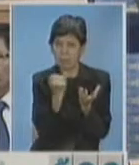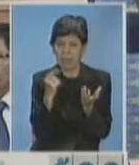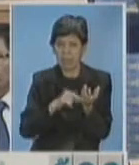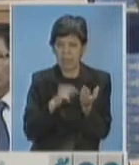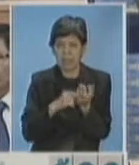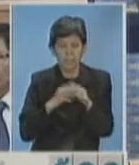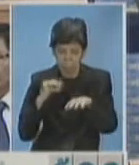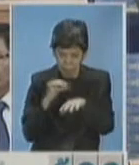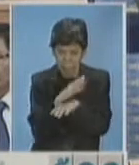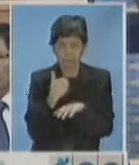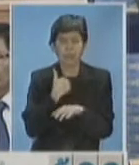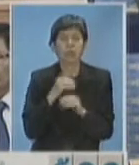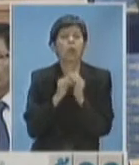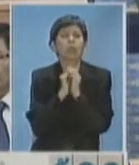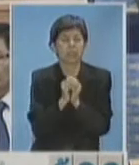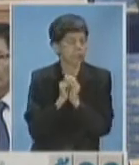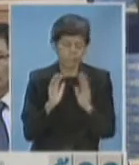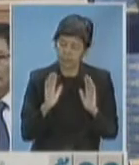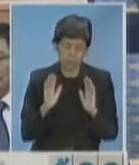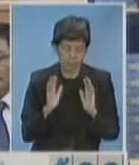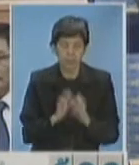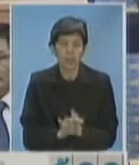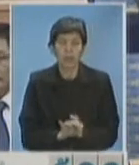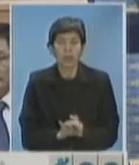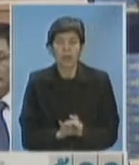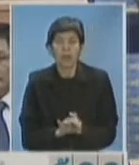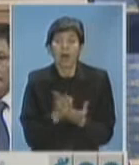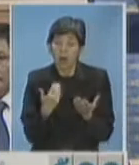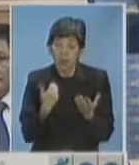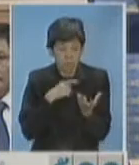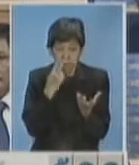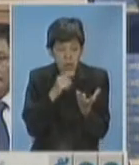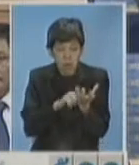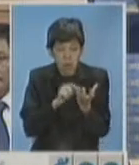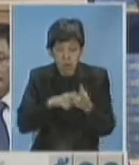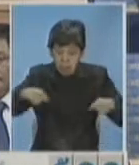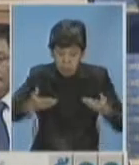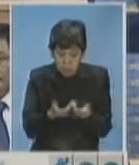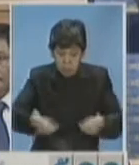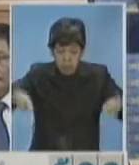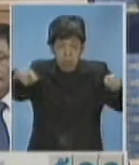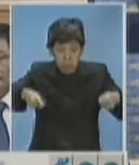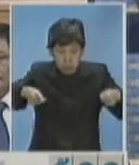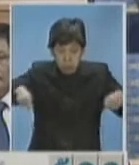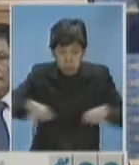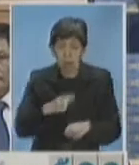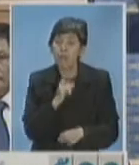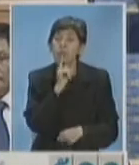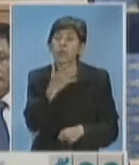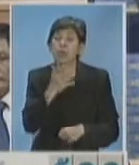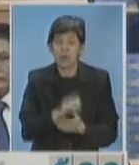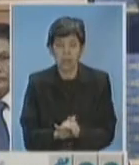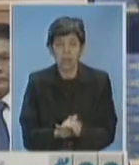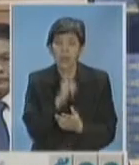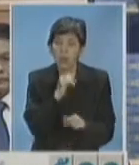สารก่อให้เกิดมะเร็งจากประเทศจีนอีกต่อไปท่านประธานครับและไม่มีกระทะอย่างที่เพื่อนกรรมาธิการปีช